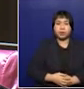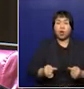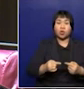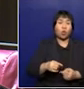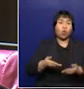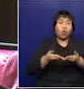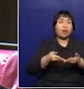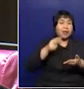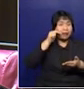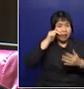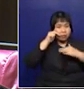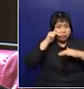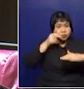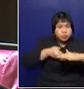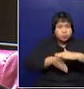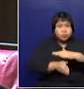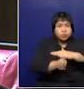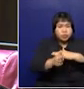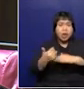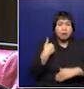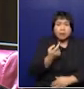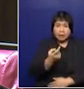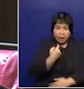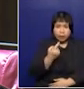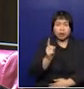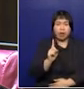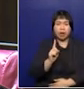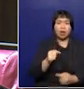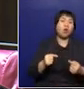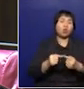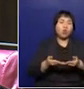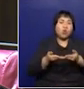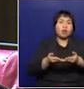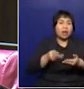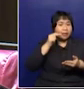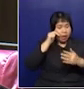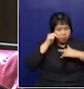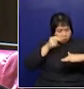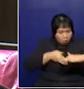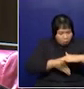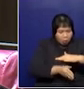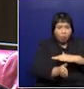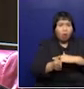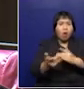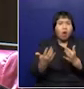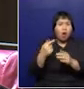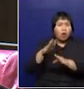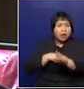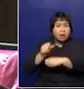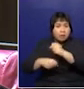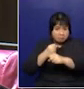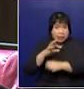พูดกันทั้งวันฮะเขาถามมาอยู่อันเดียวเขาบอกว่าเรือดำน้ำเนี่ยซื้อแล้วมันอีกตั้ง7ปีถึงจะได้เลื่อน